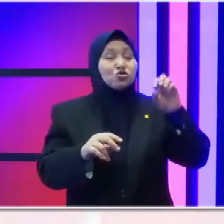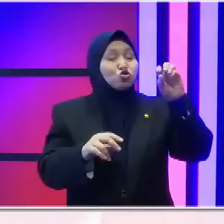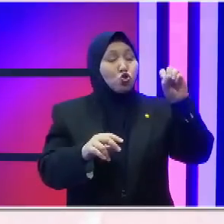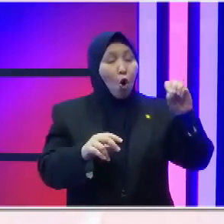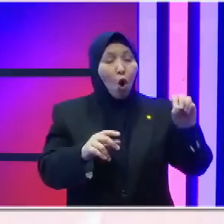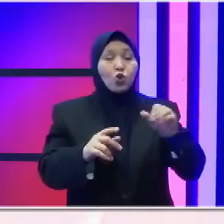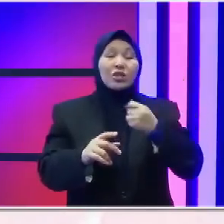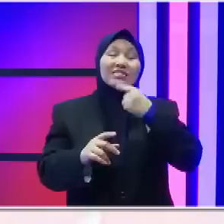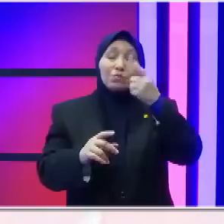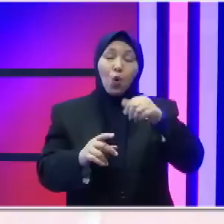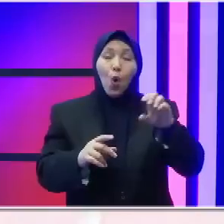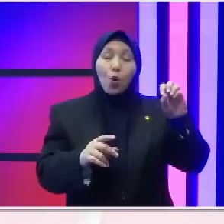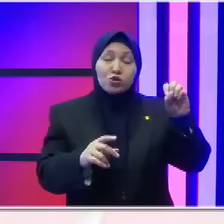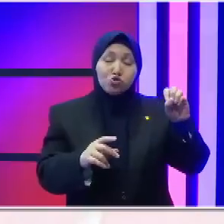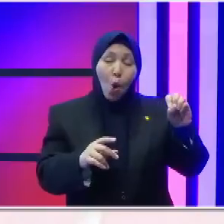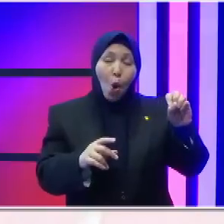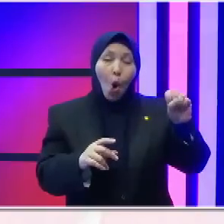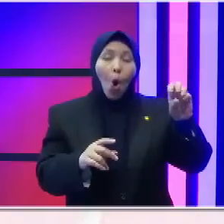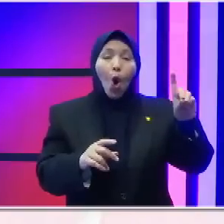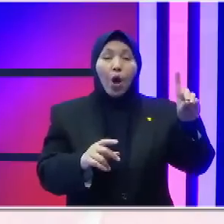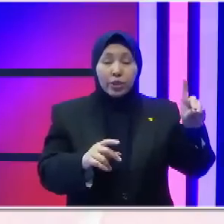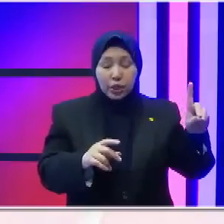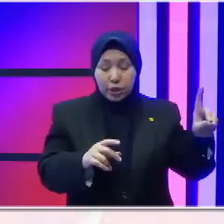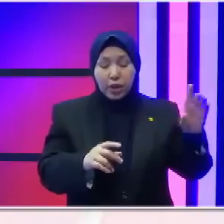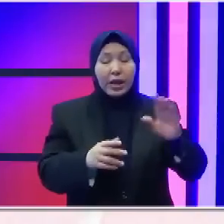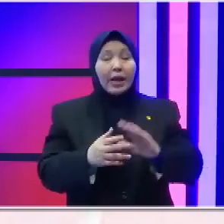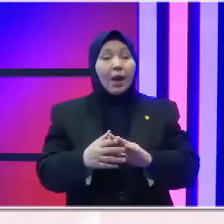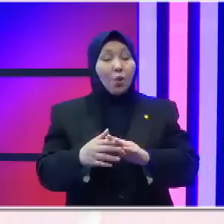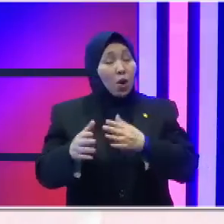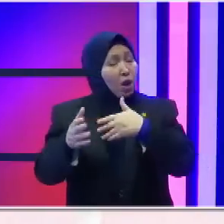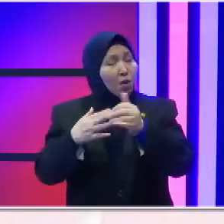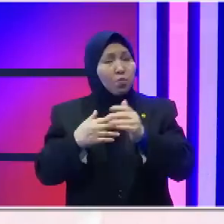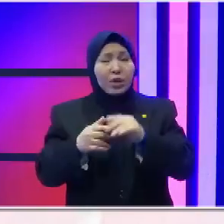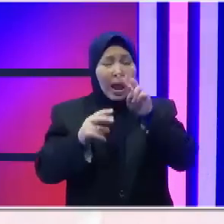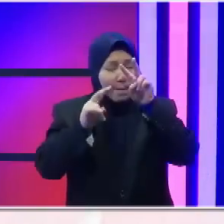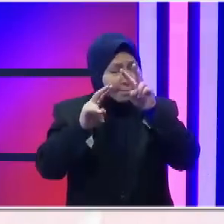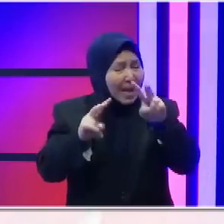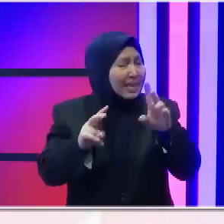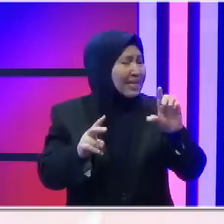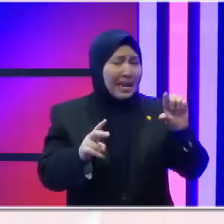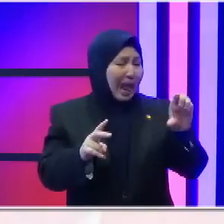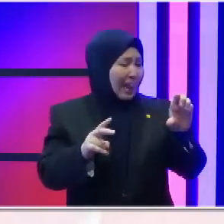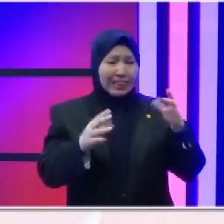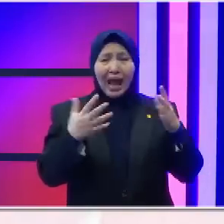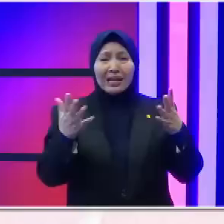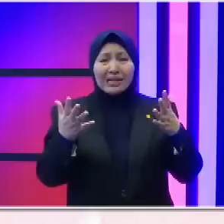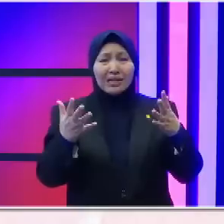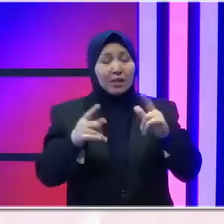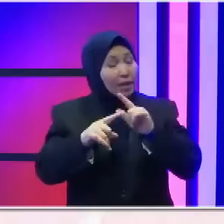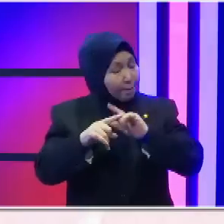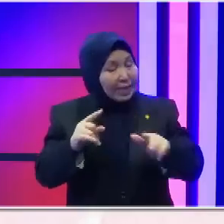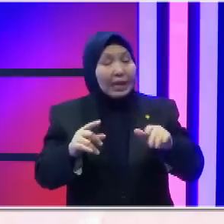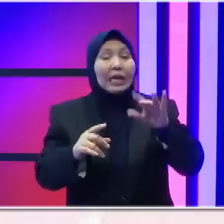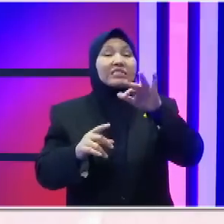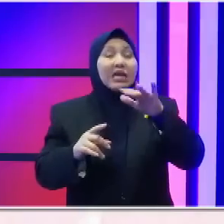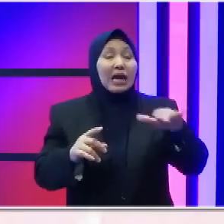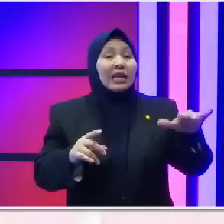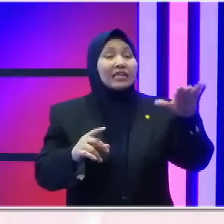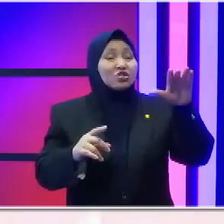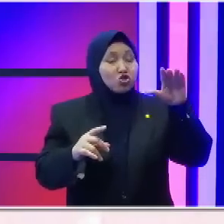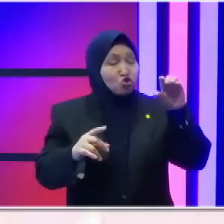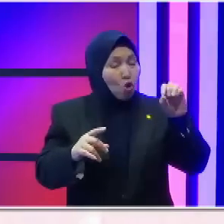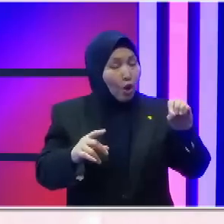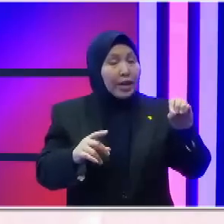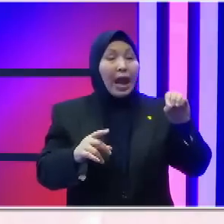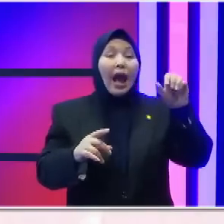Sad. Di hujung qalqalah tetap bunyi macam biasa. Walaupun rupa dal tak ada pun Ustaz, memang tak ada. Tapi ejaannya adalah Sad, alif,